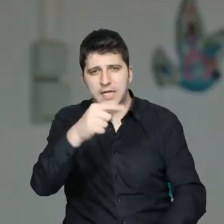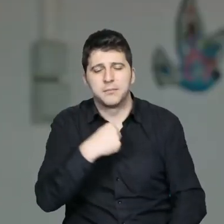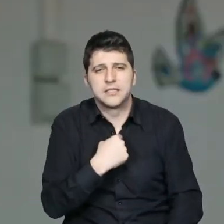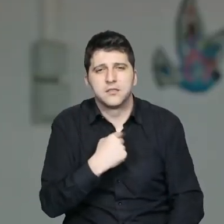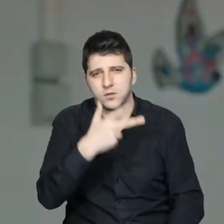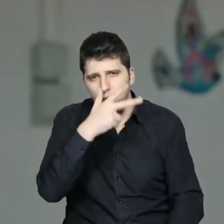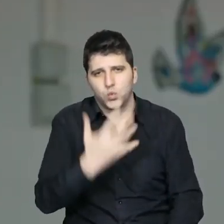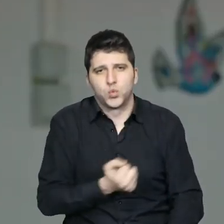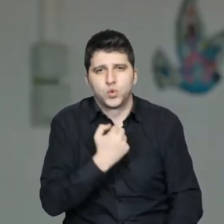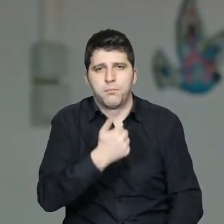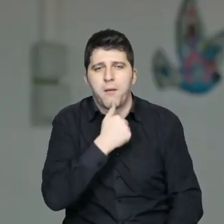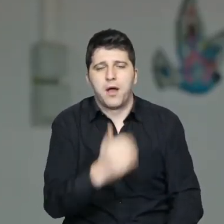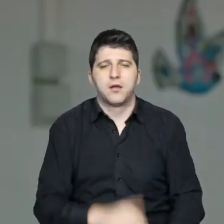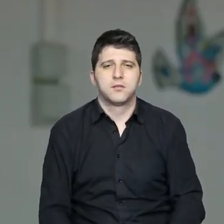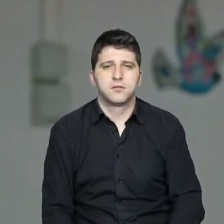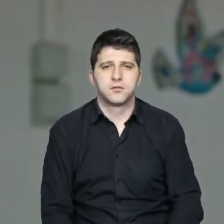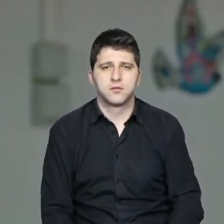üzdün baba.